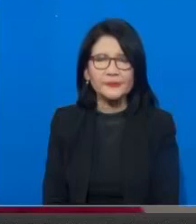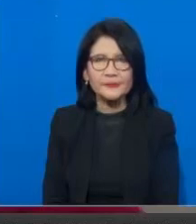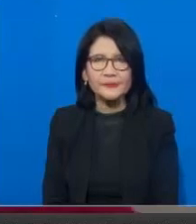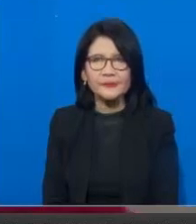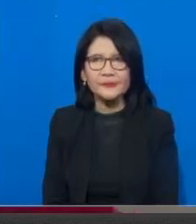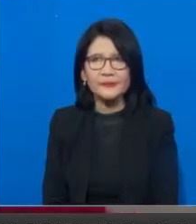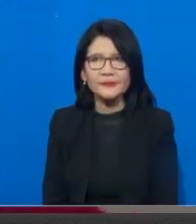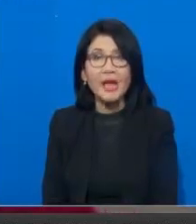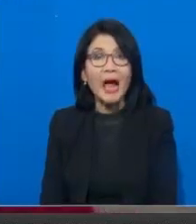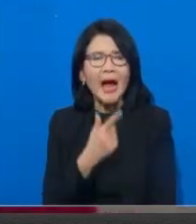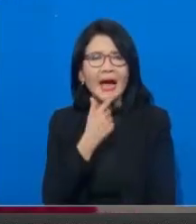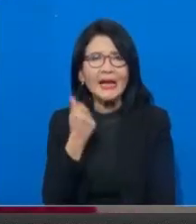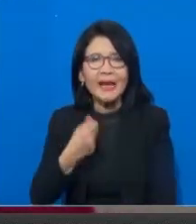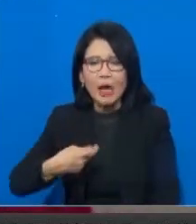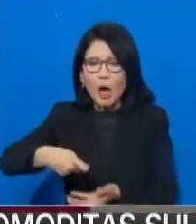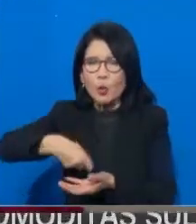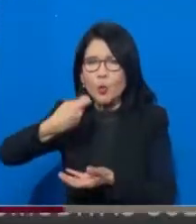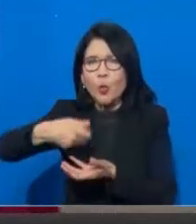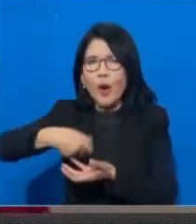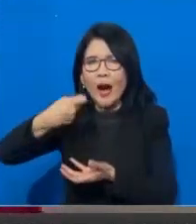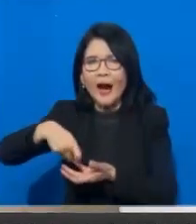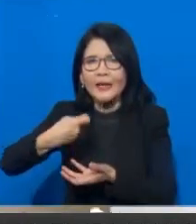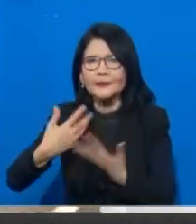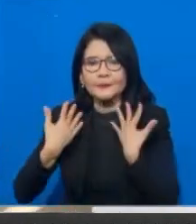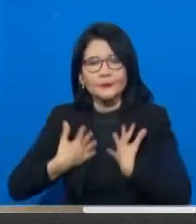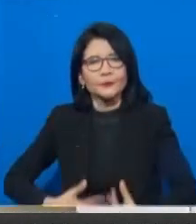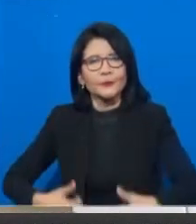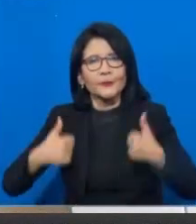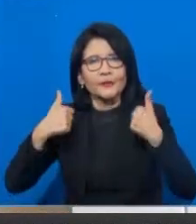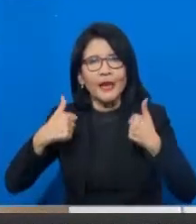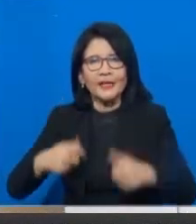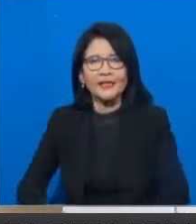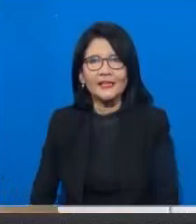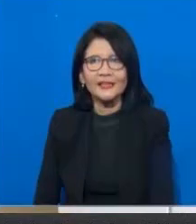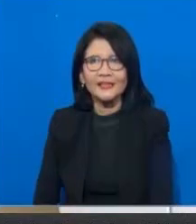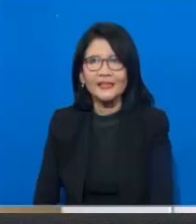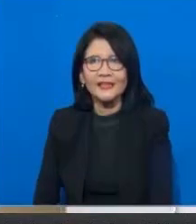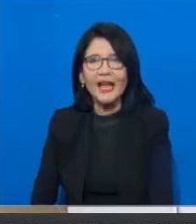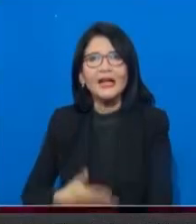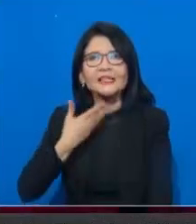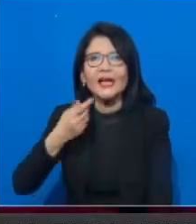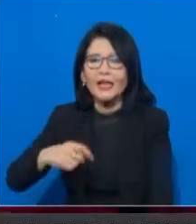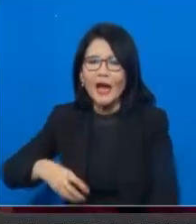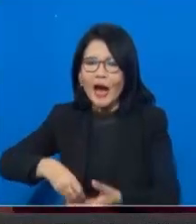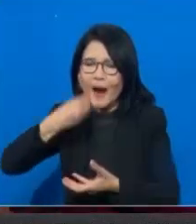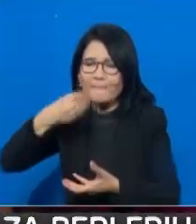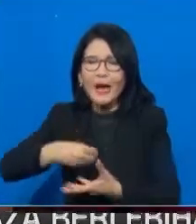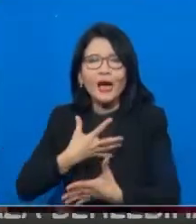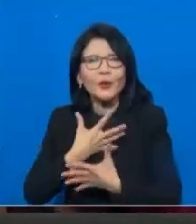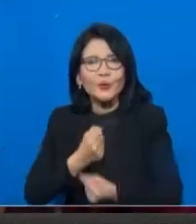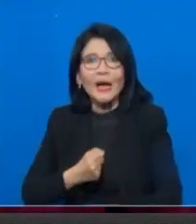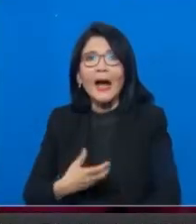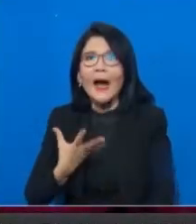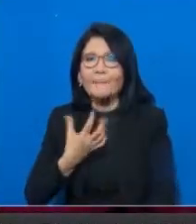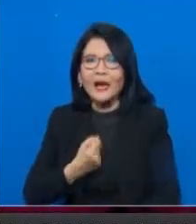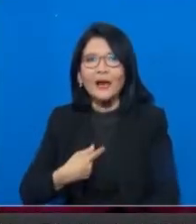Dan enak. Kuah segar misoa ini menyegarkan tubuh. Saya pun menikmatinya sambil bersuka cita, berharap saya pun berumur